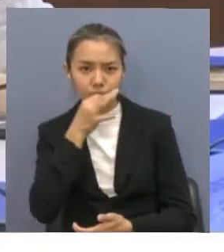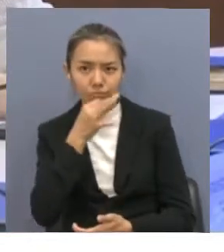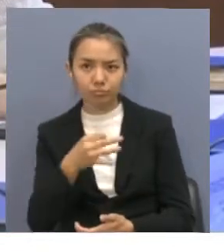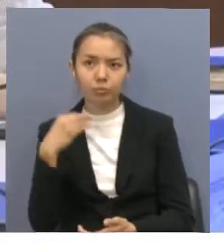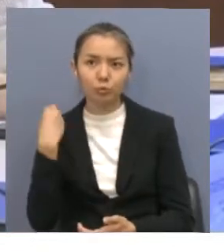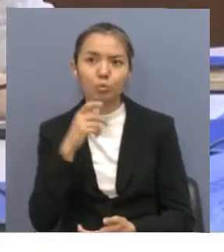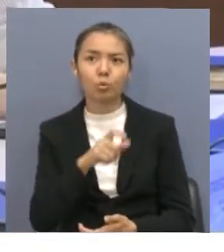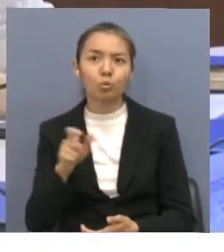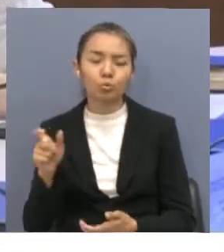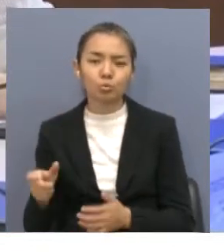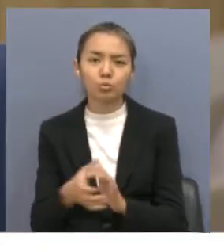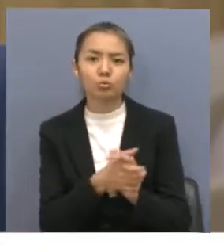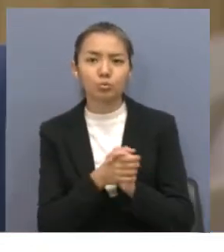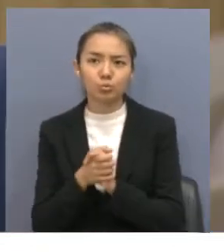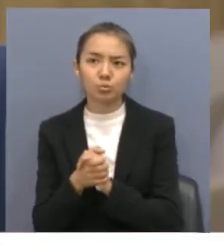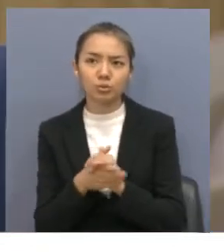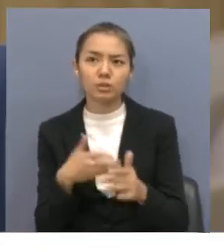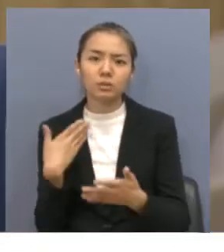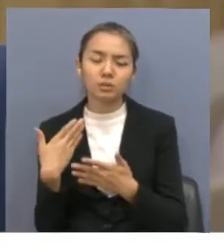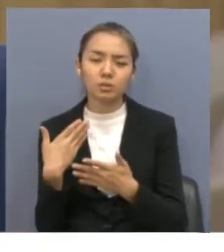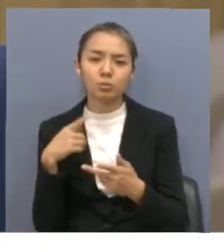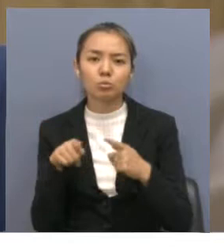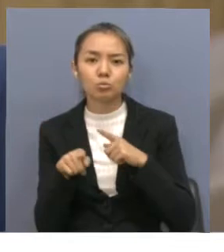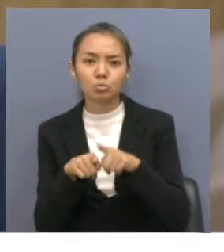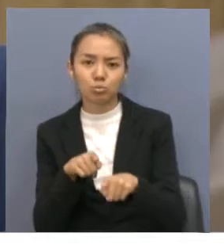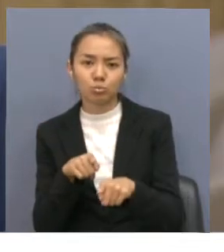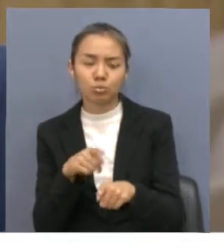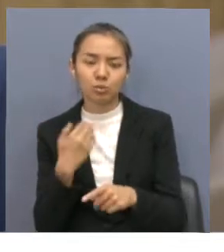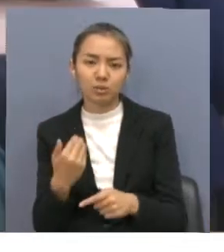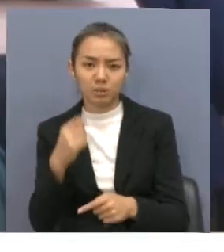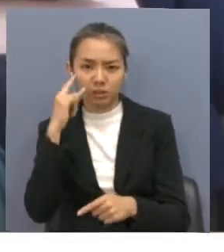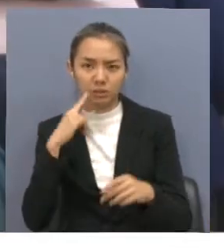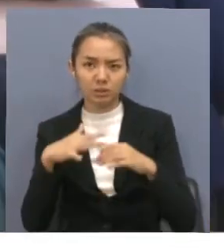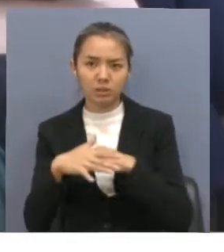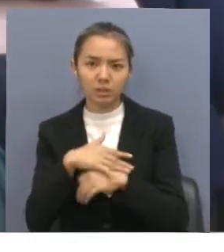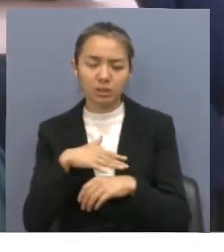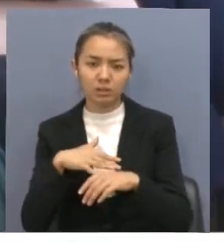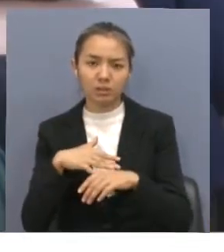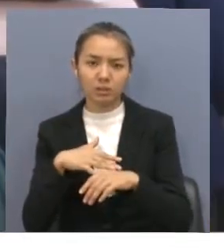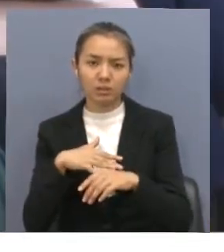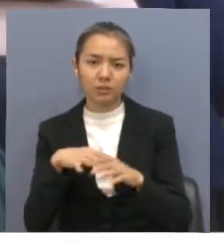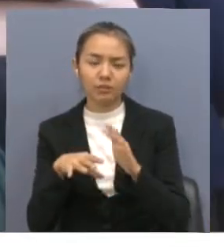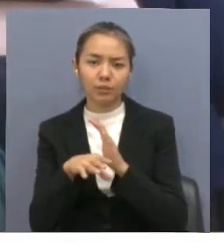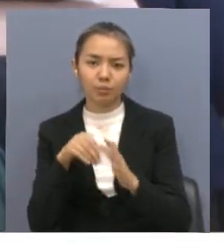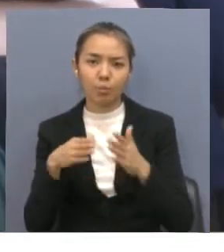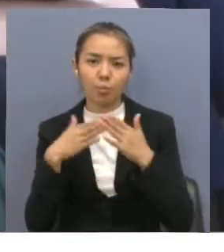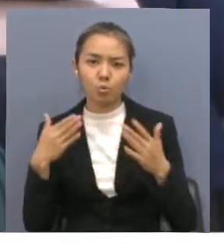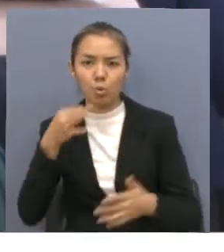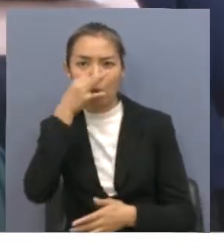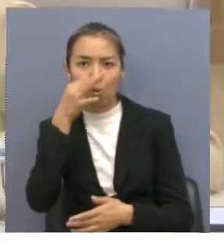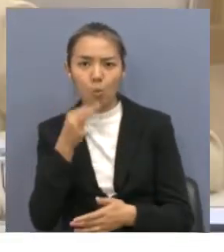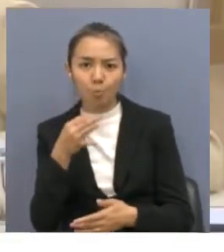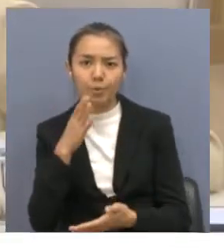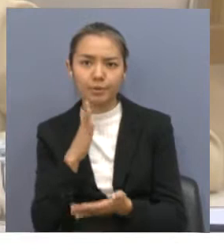тілдес мемлекеттердің ынтымақтастық кеңесі өкілдерінің Қазақстанда, оның ішінде сенат депутаттарын сайлау бойынша үлкен